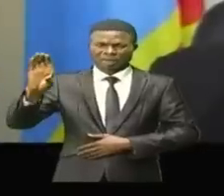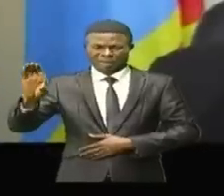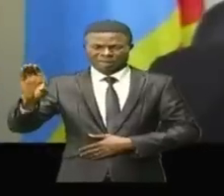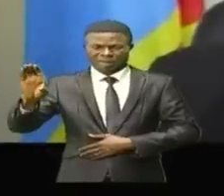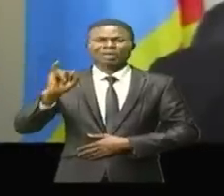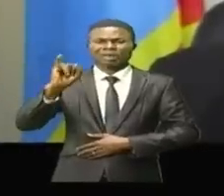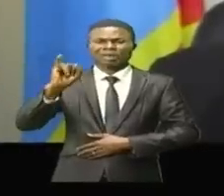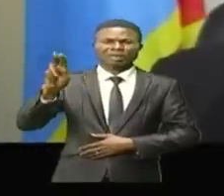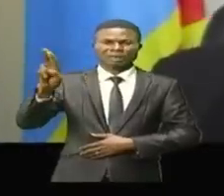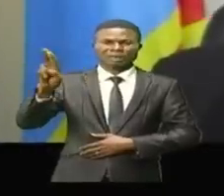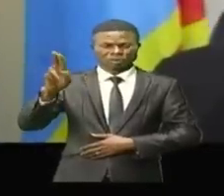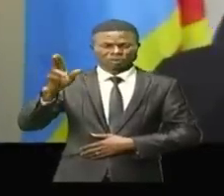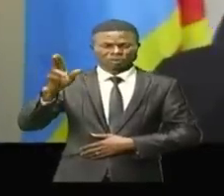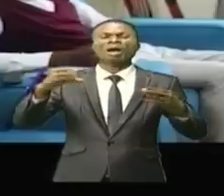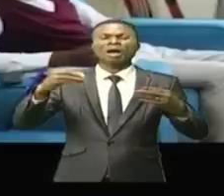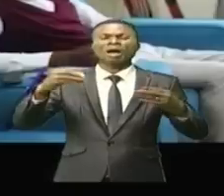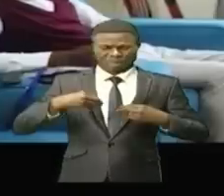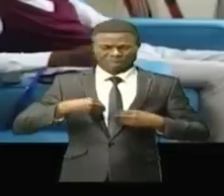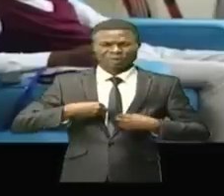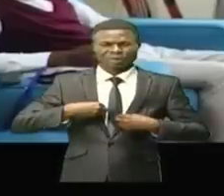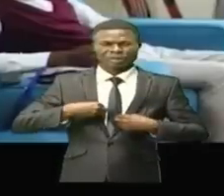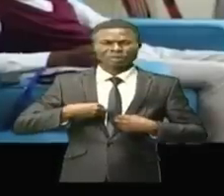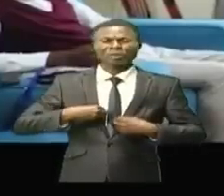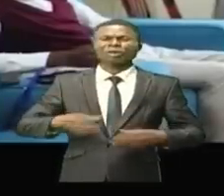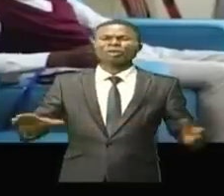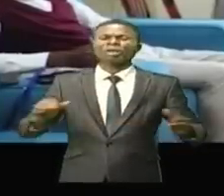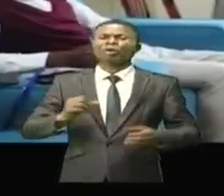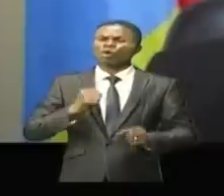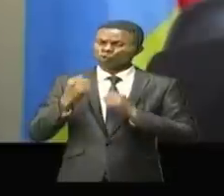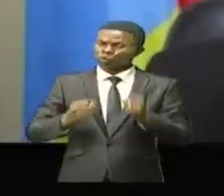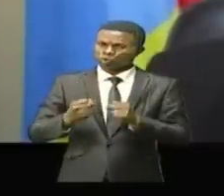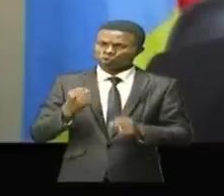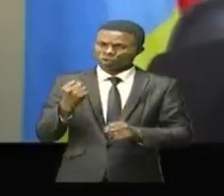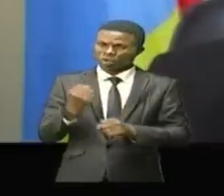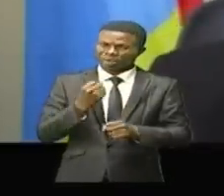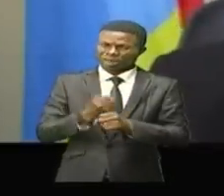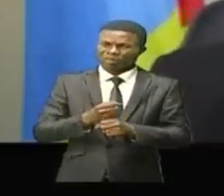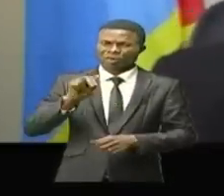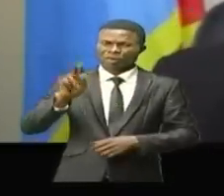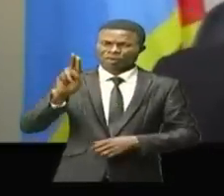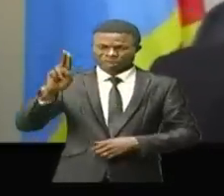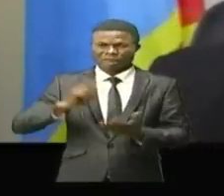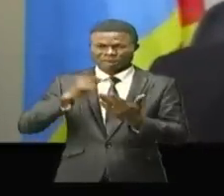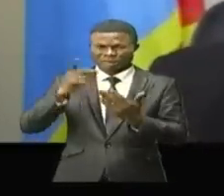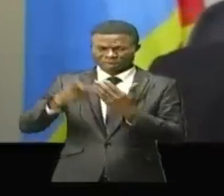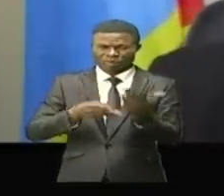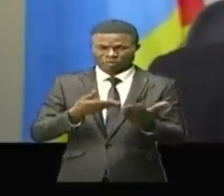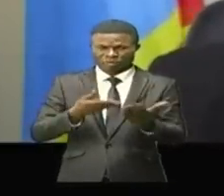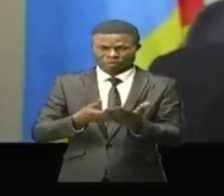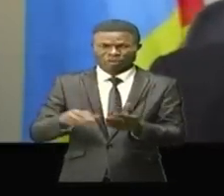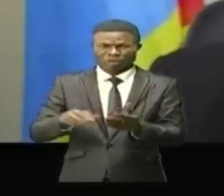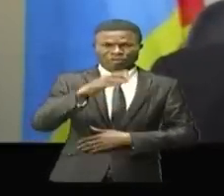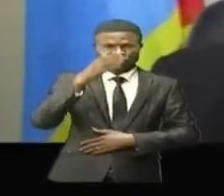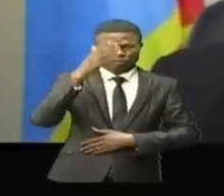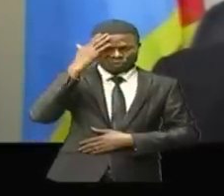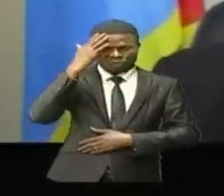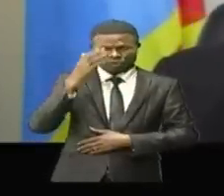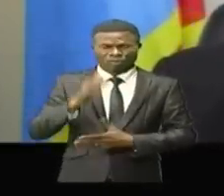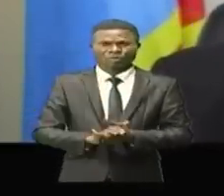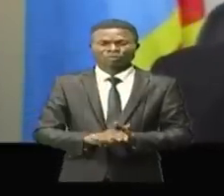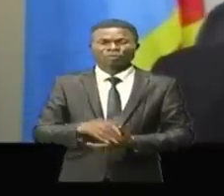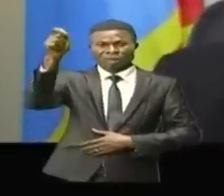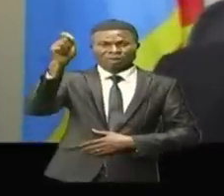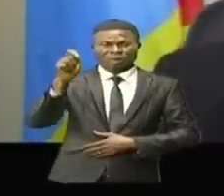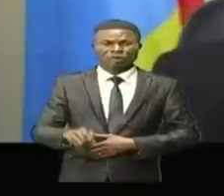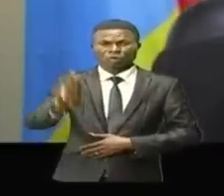Sebou, reconnaît ici les degrés de l'apport de la MONUSCO au programme. Comme vous le savez bien que la MONUSCO, c'est